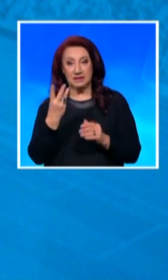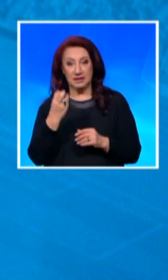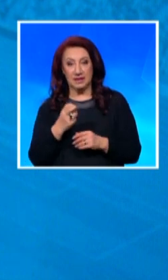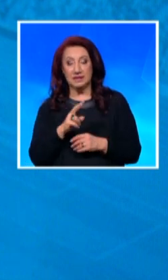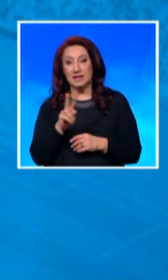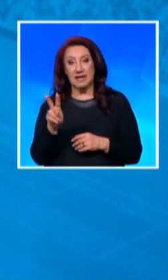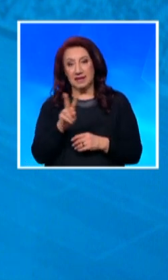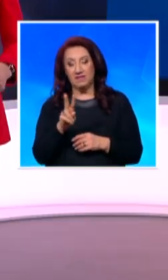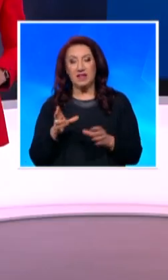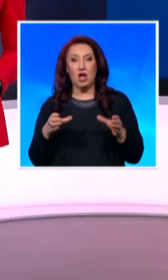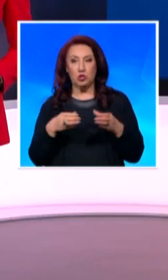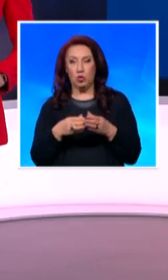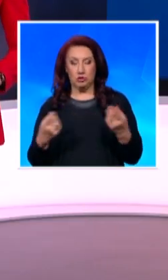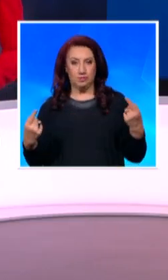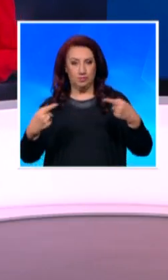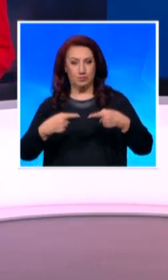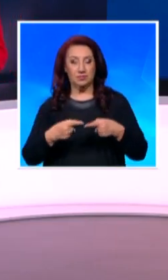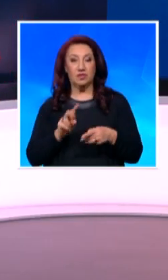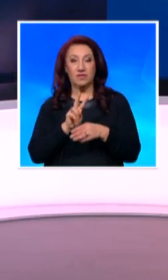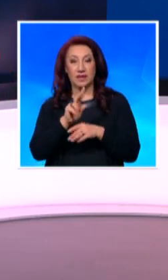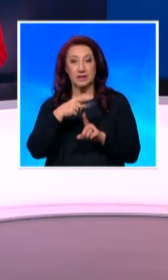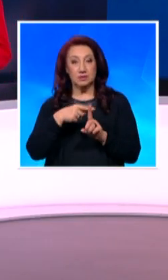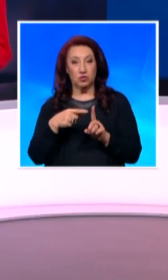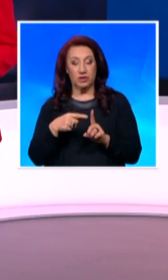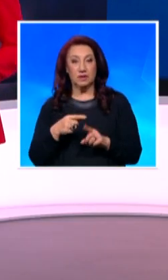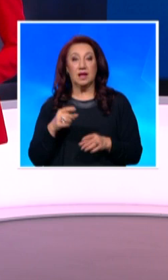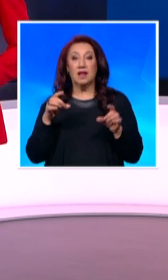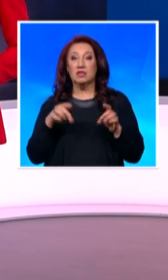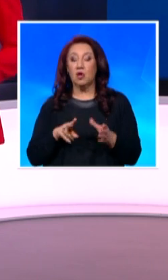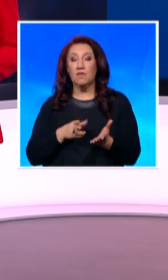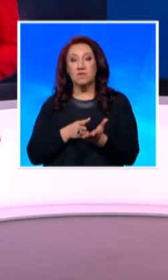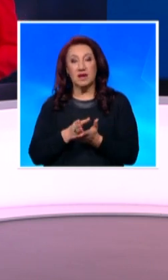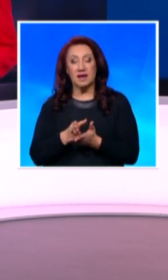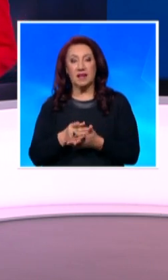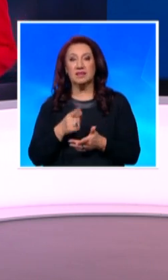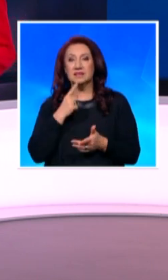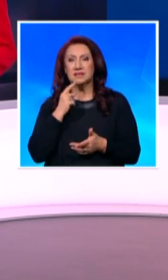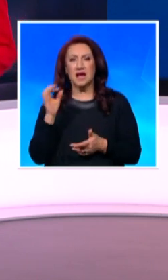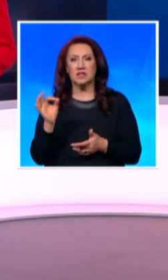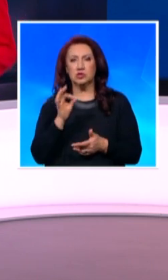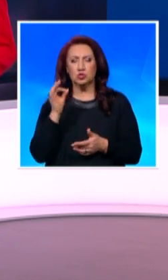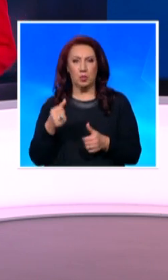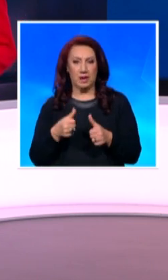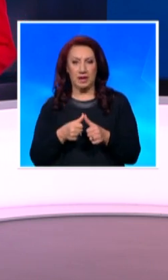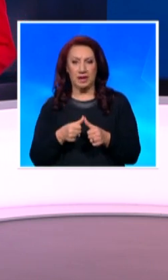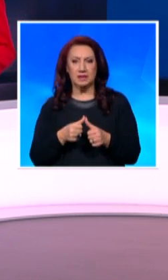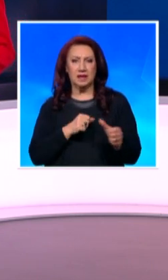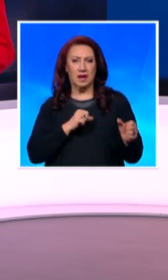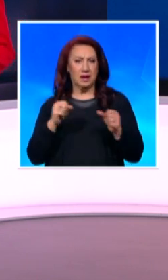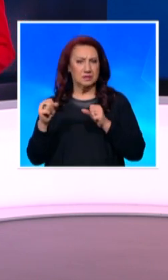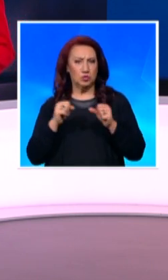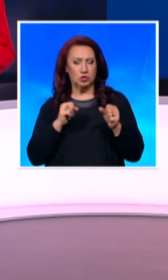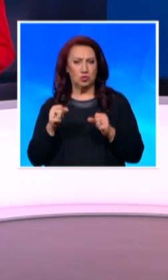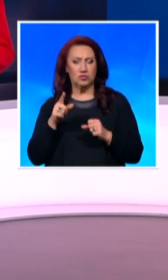в 12.30. Нов вариант за футболната суперлига разбуни духовете в Европа. Компанията, която представлява основателите на